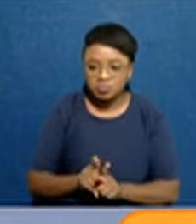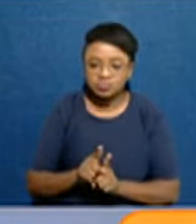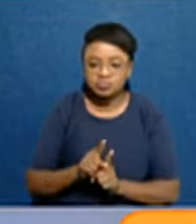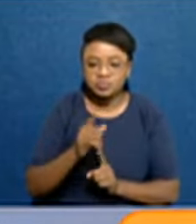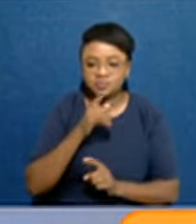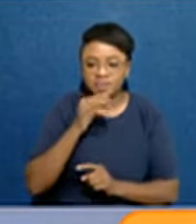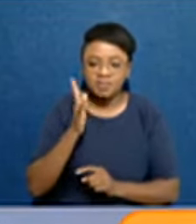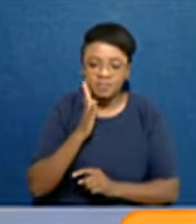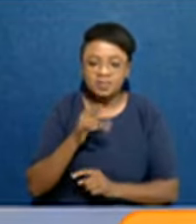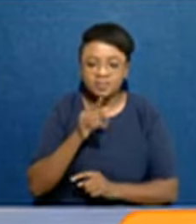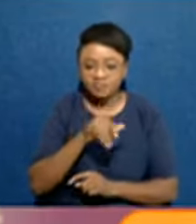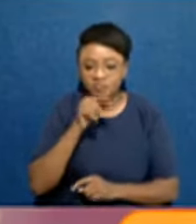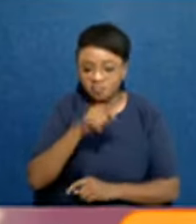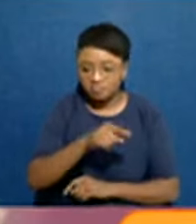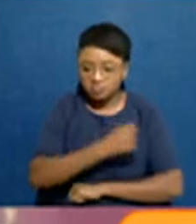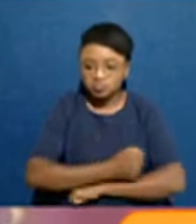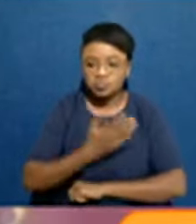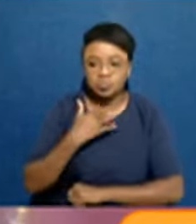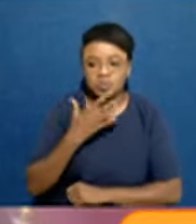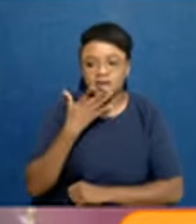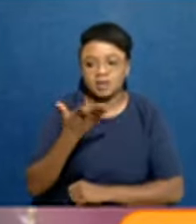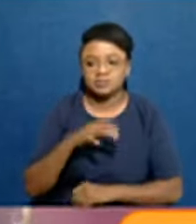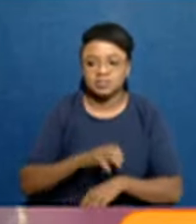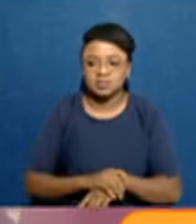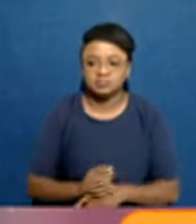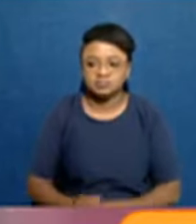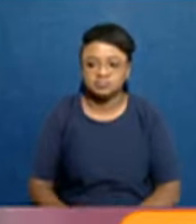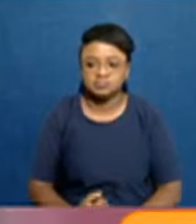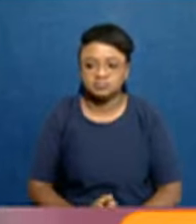wakitaka majibu ya tukio hilo.